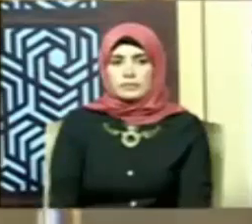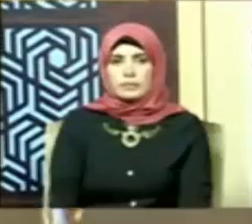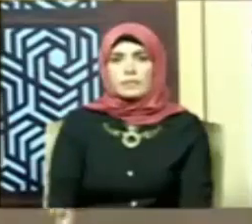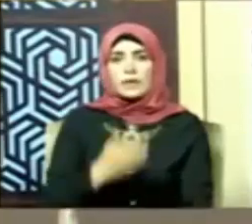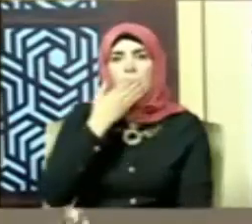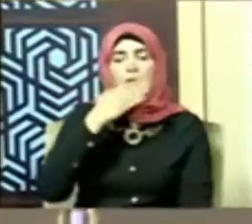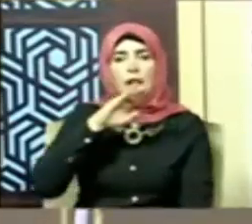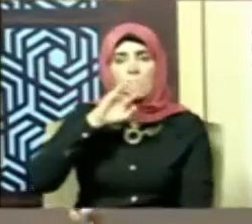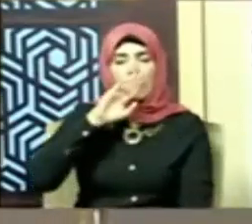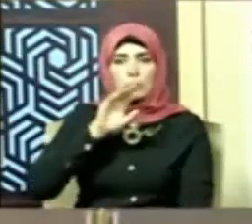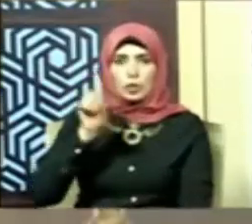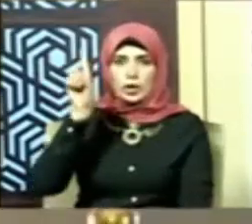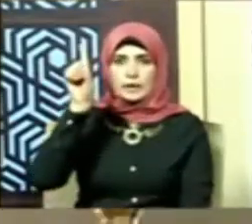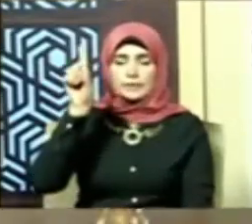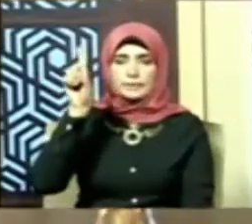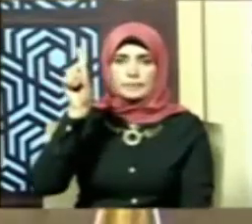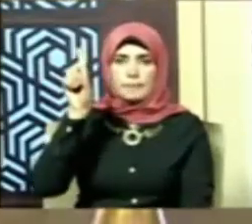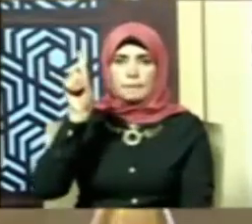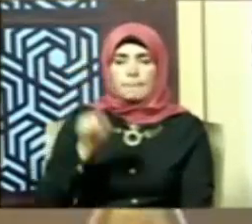الحمد لله،